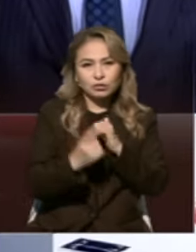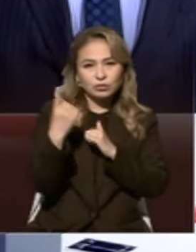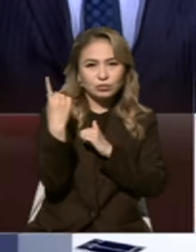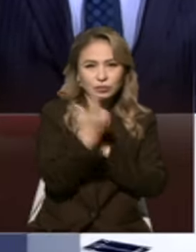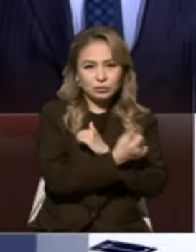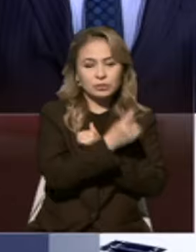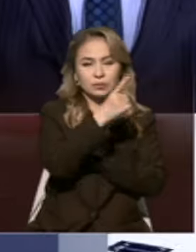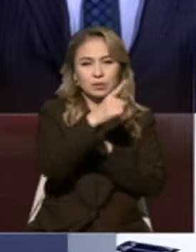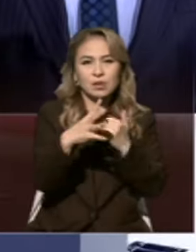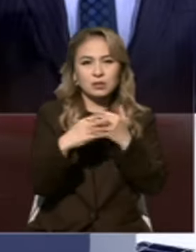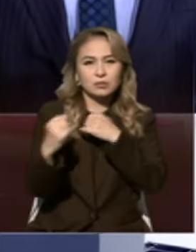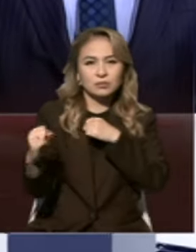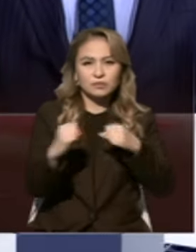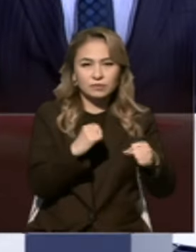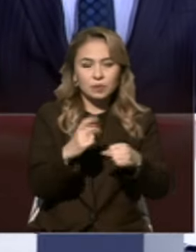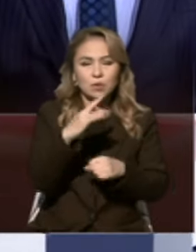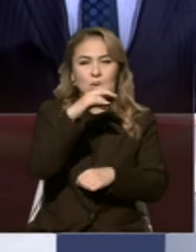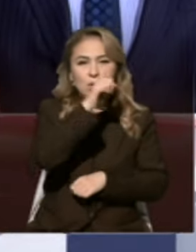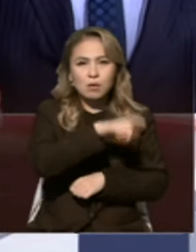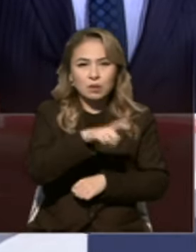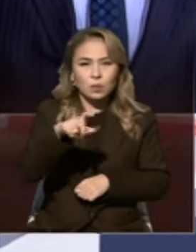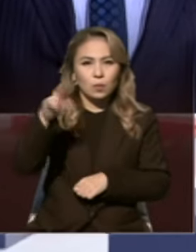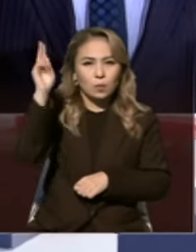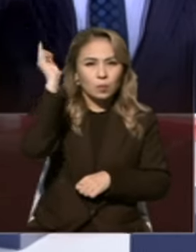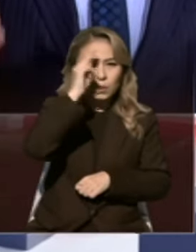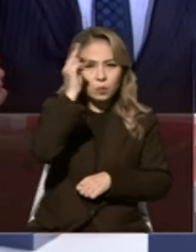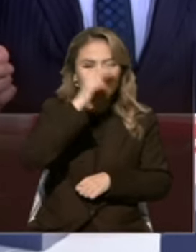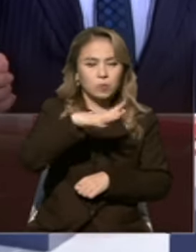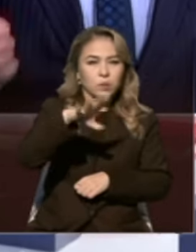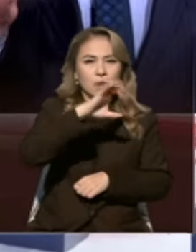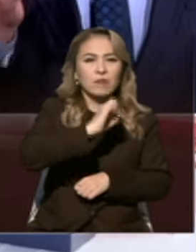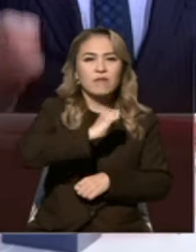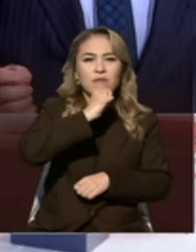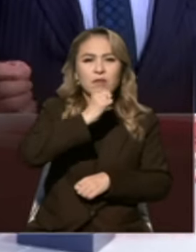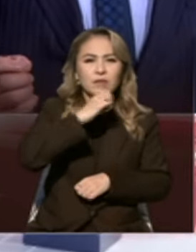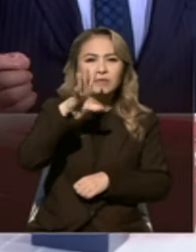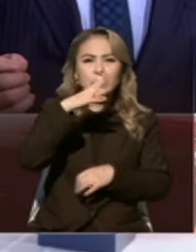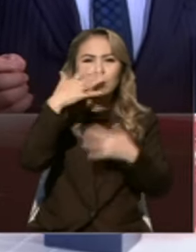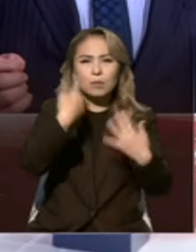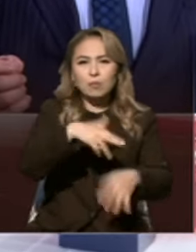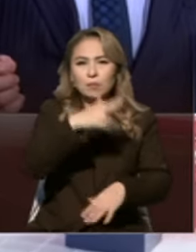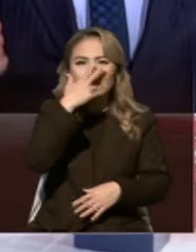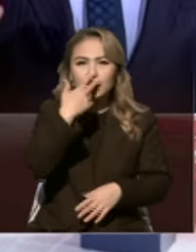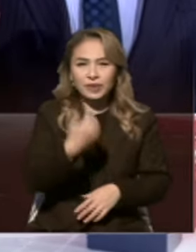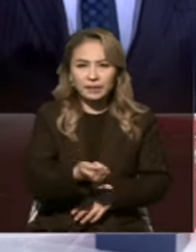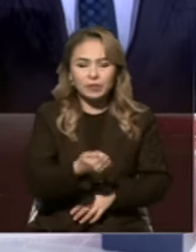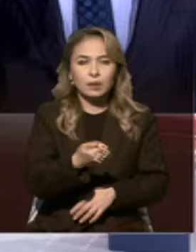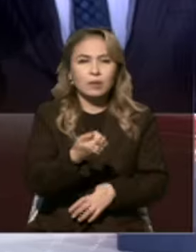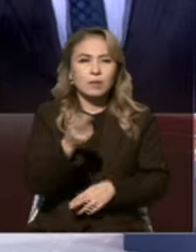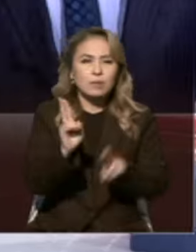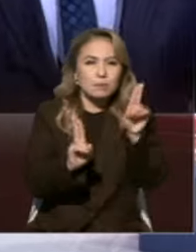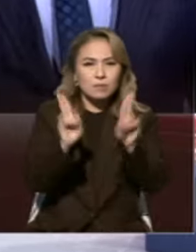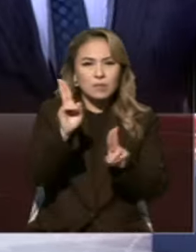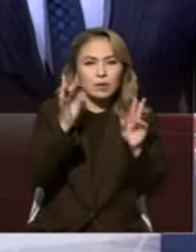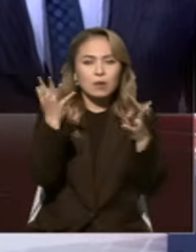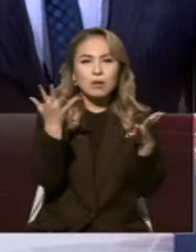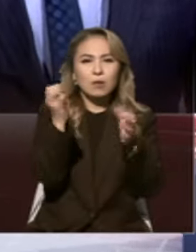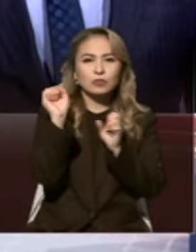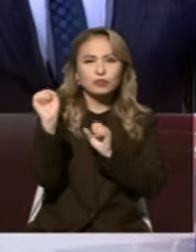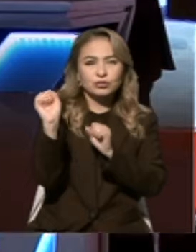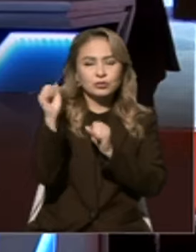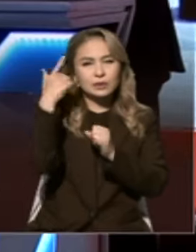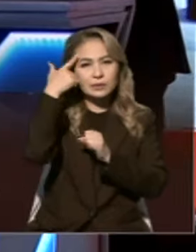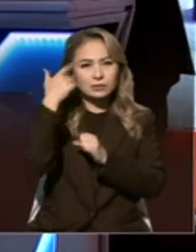Бірақ та оның балалары да, оқушылары да, ересектер де әбден үйренген. Қалай қорғану керек